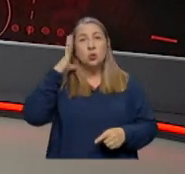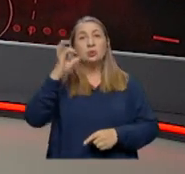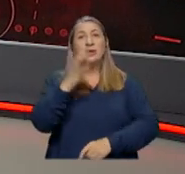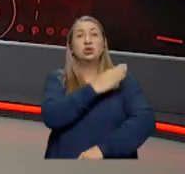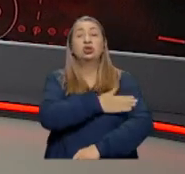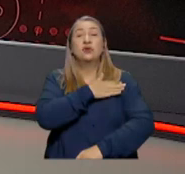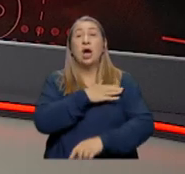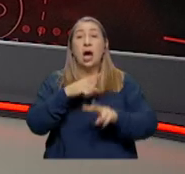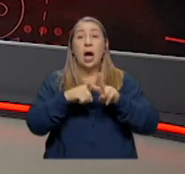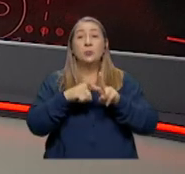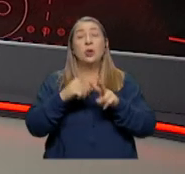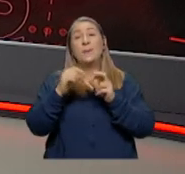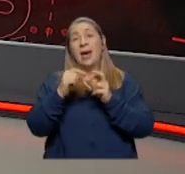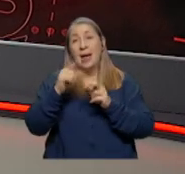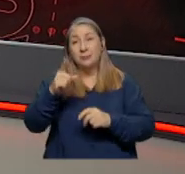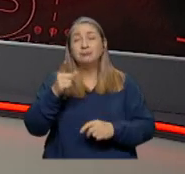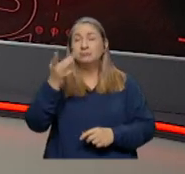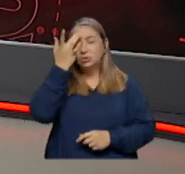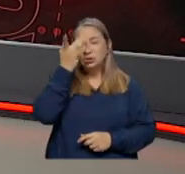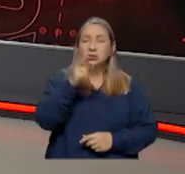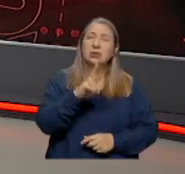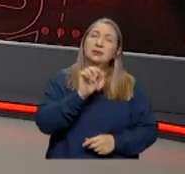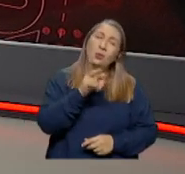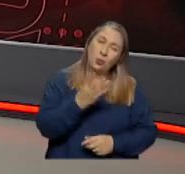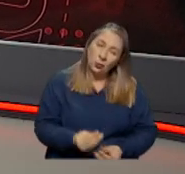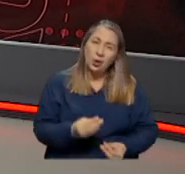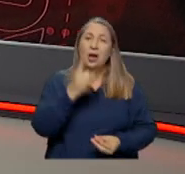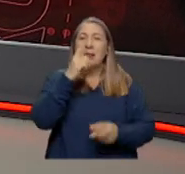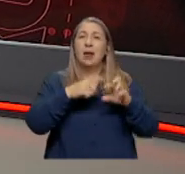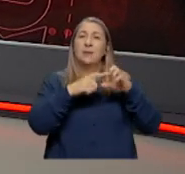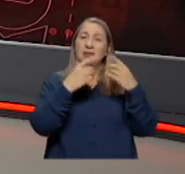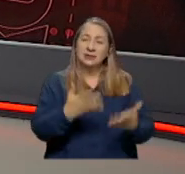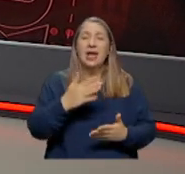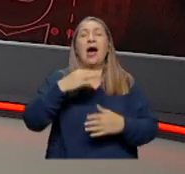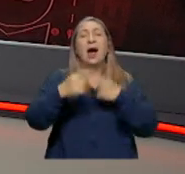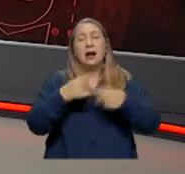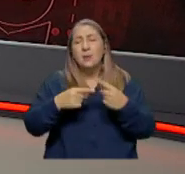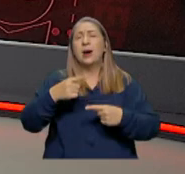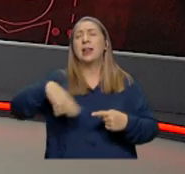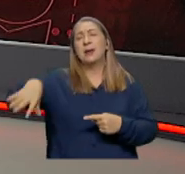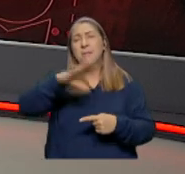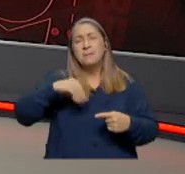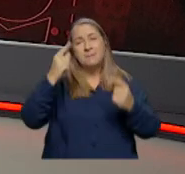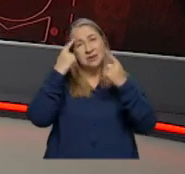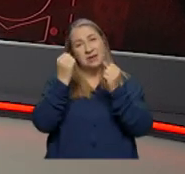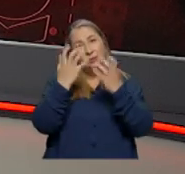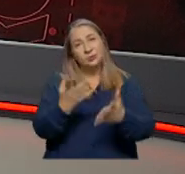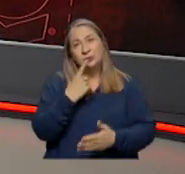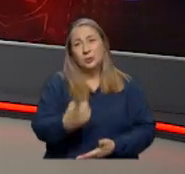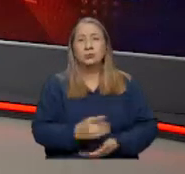uzman çavuş Abdullah Bayram Şehit Oldu şehidimize Allah'tan rahmet yakınlarına başsağlığı